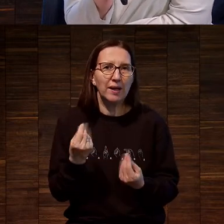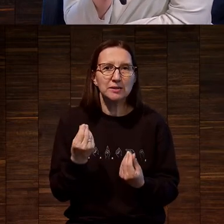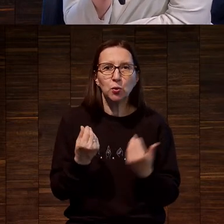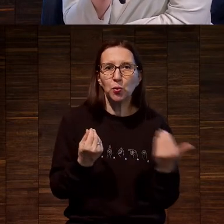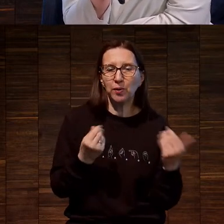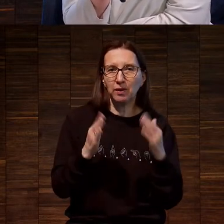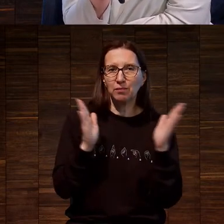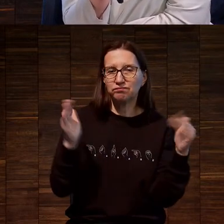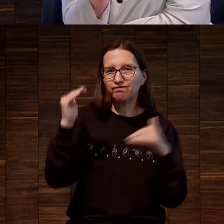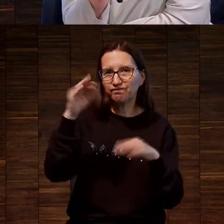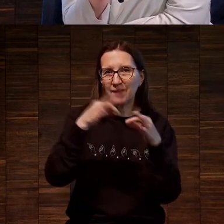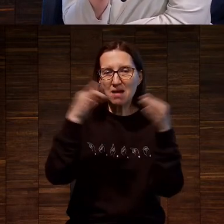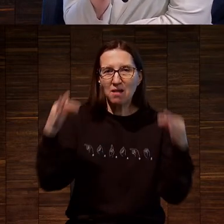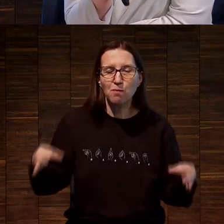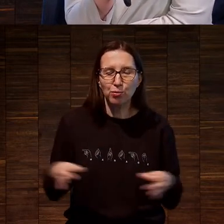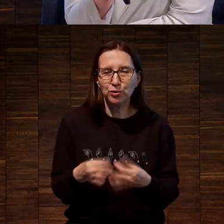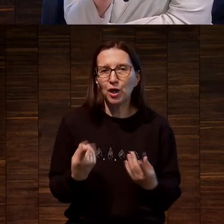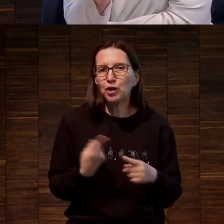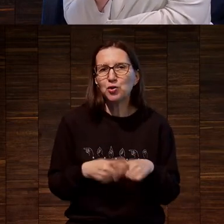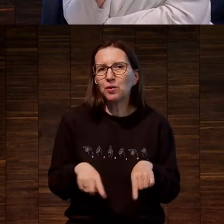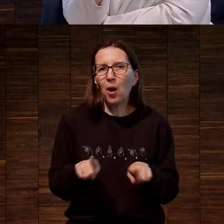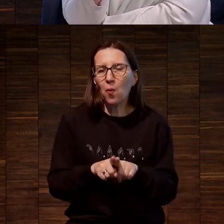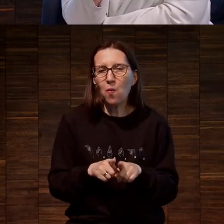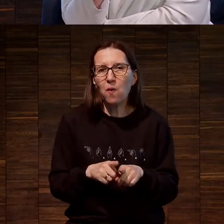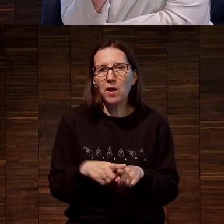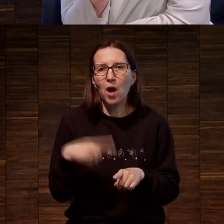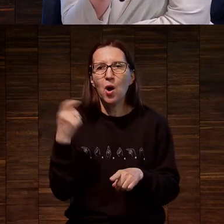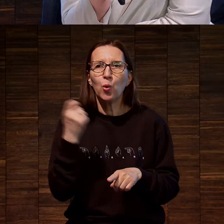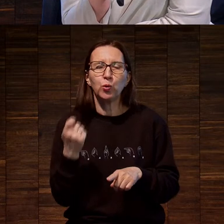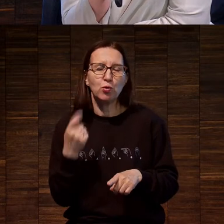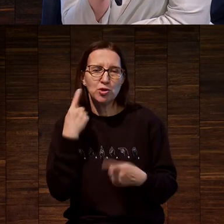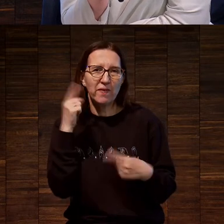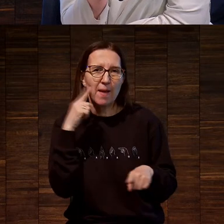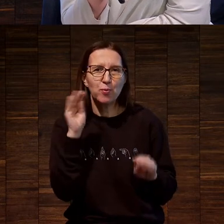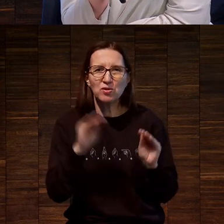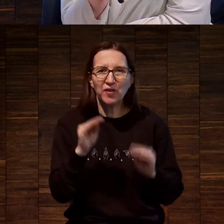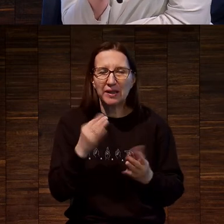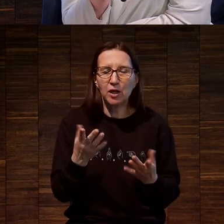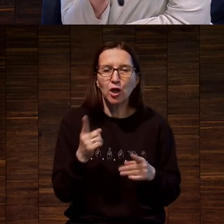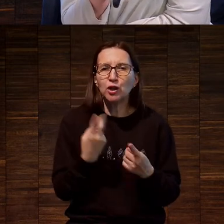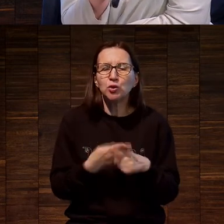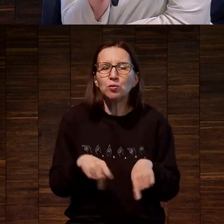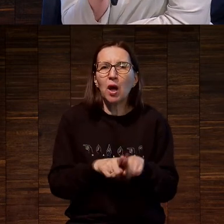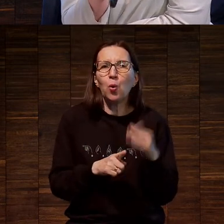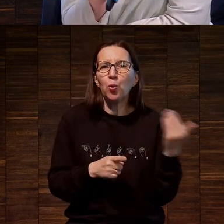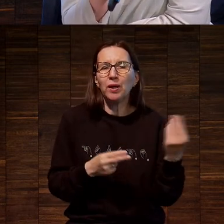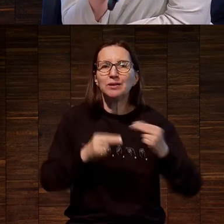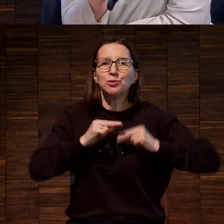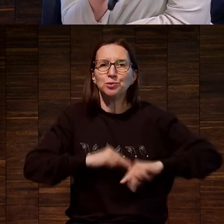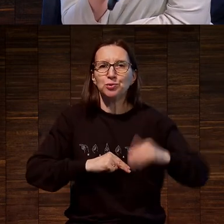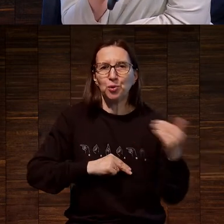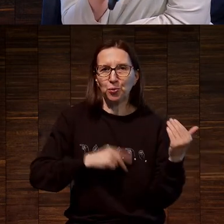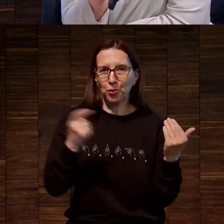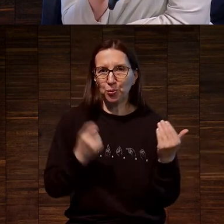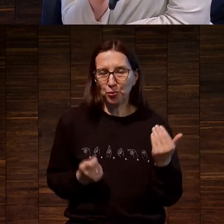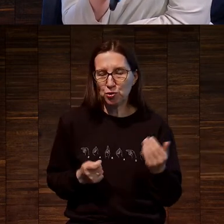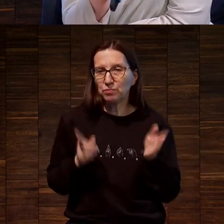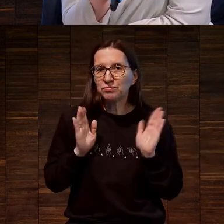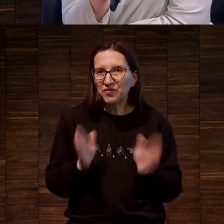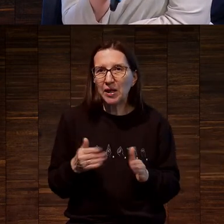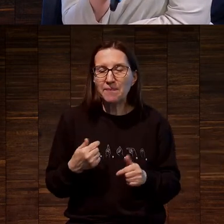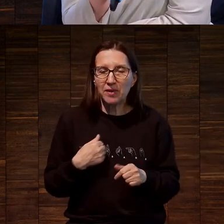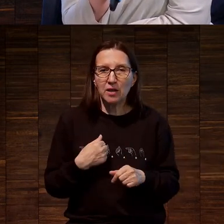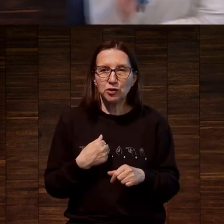их работа, что такое художественное произведение, что такое художественный труд. То есть, да, для нас вот этот